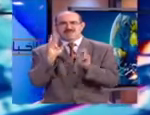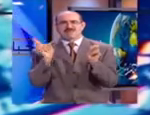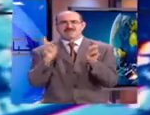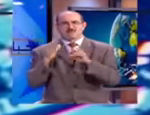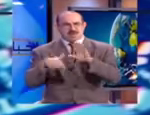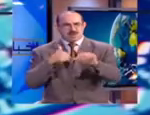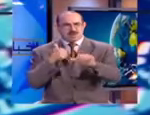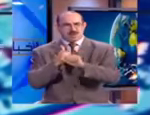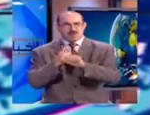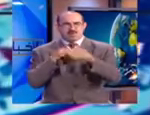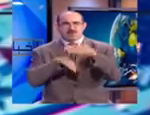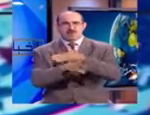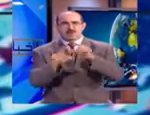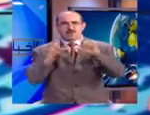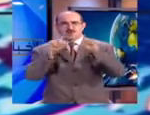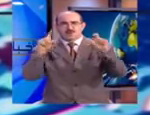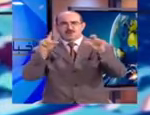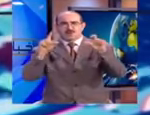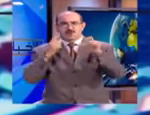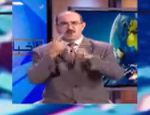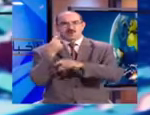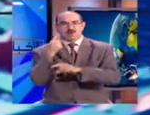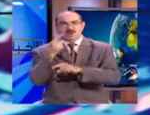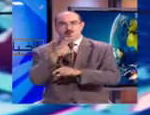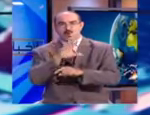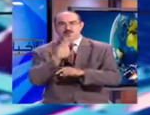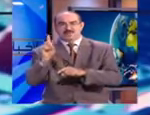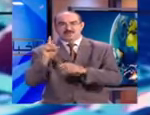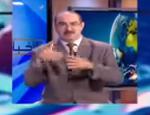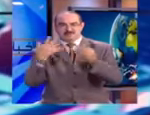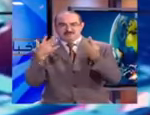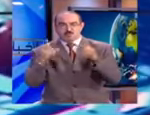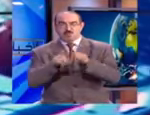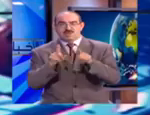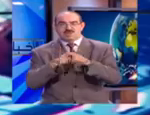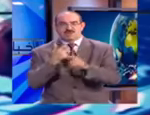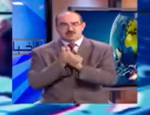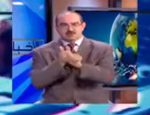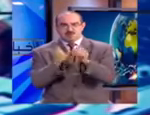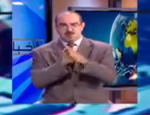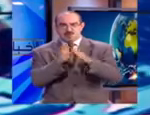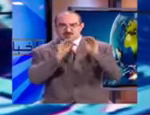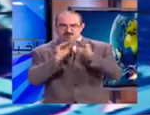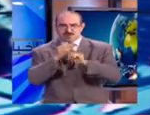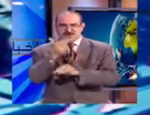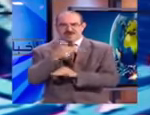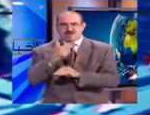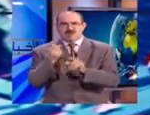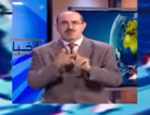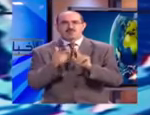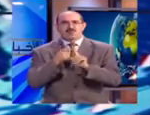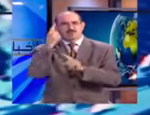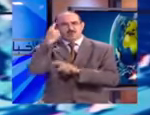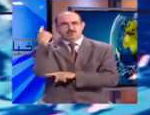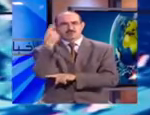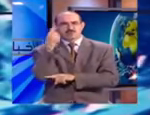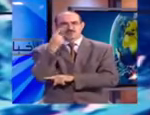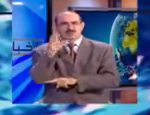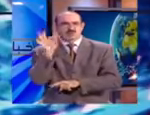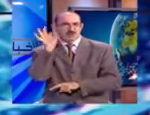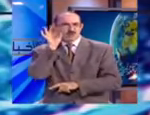سنة تحت شعار خلال كوفيد-19، حيث يعد تنفيذ المخطط الوطني الاستراتيجي لمكافحة